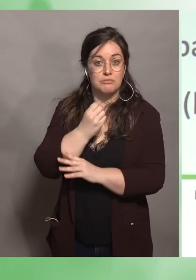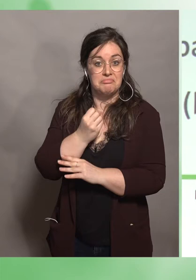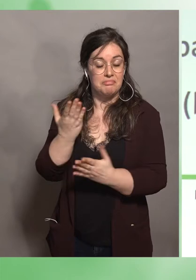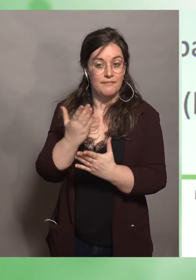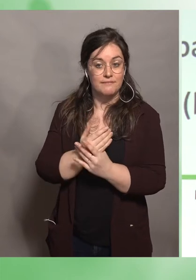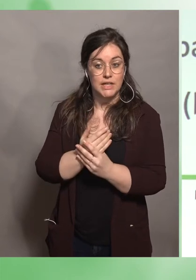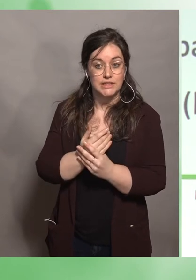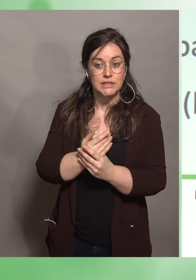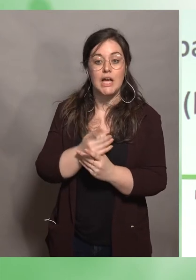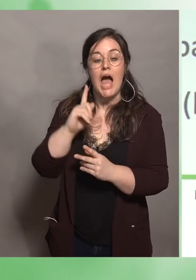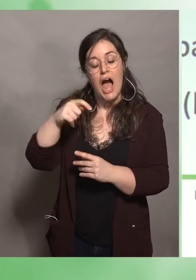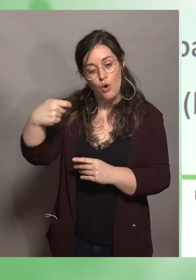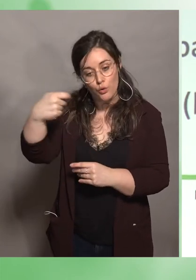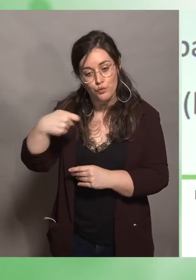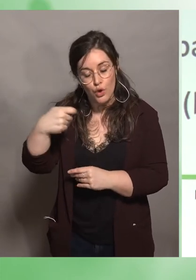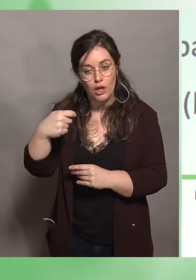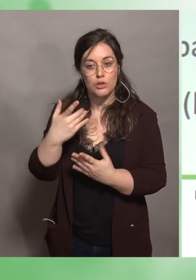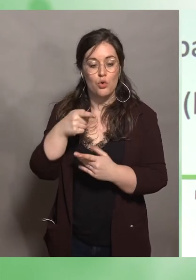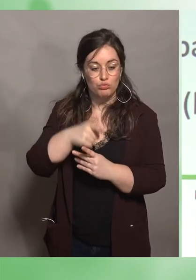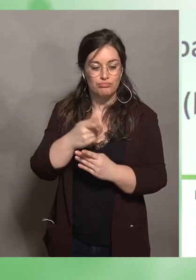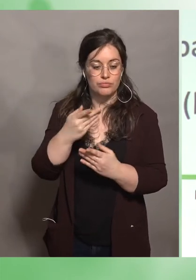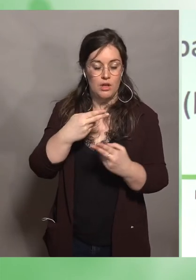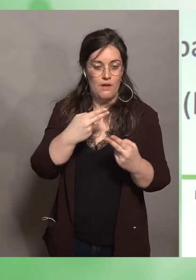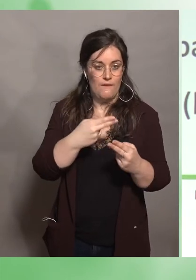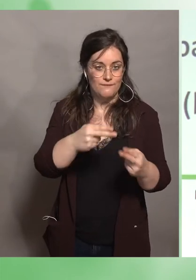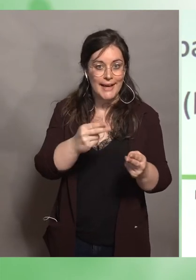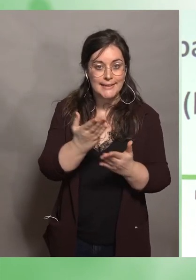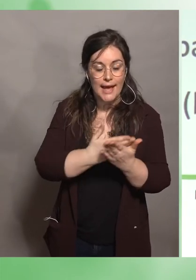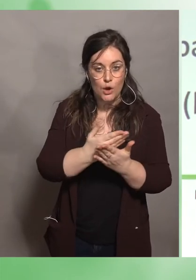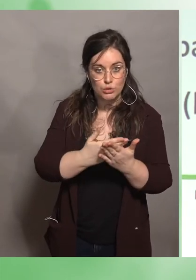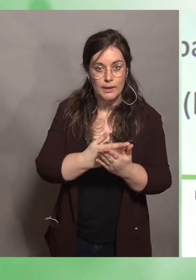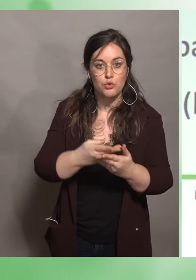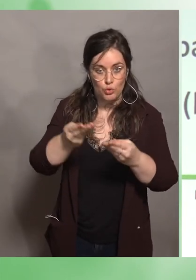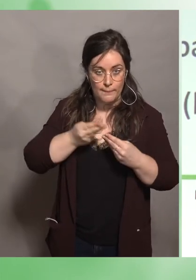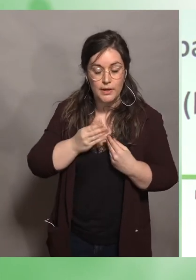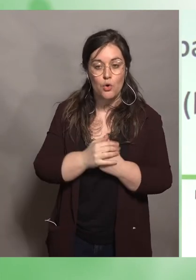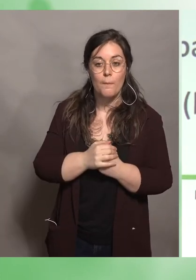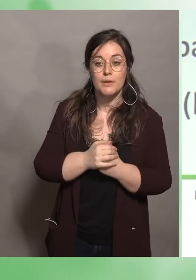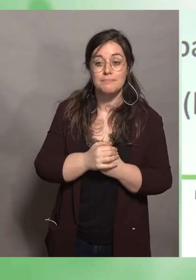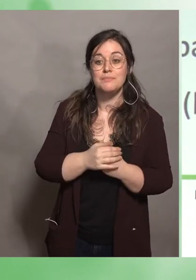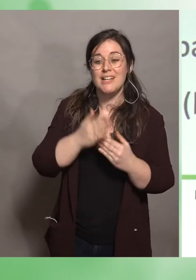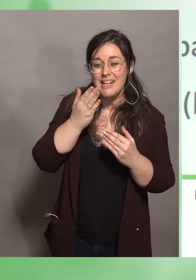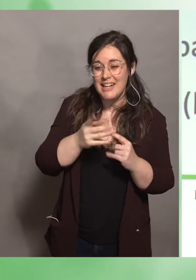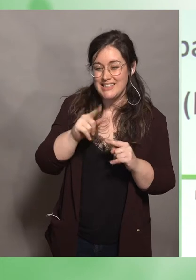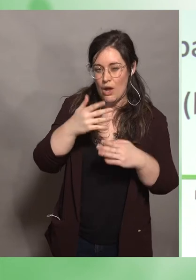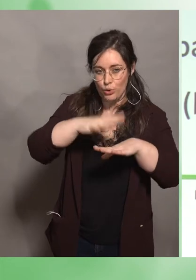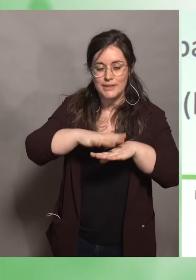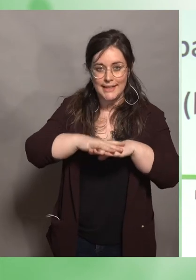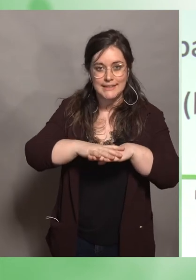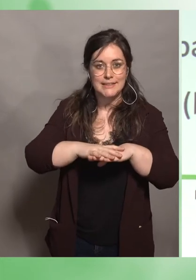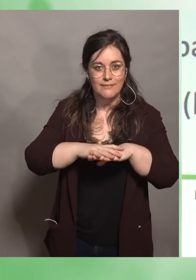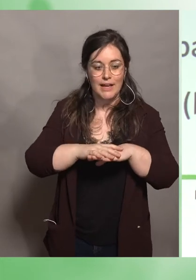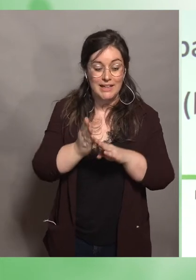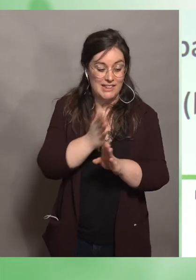auch eine Förderung für diese Aus- und Weiterbildung bekommen. Und zu guter Letzt, finde ich, ist das Netzwerken davor